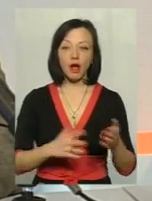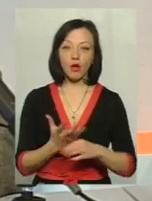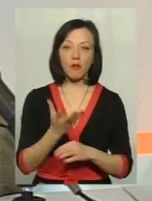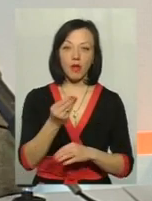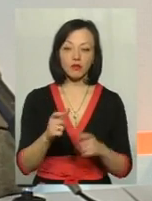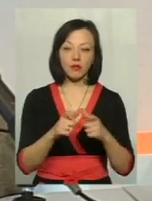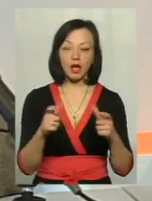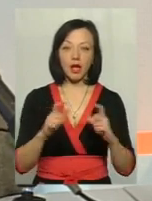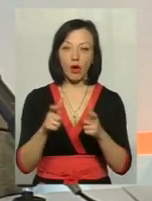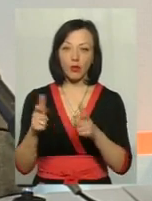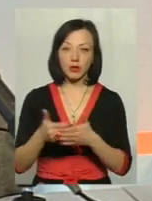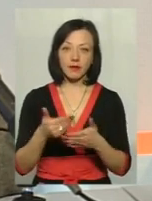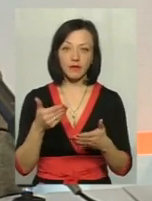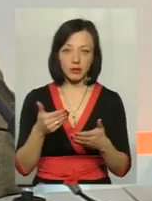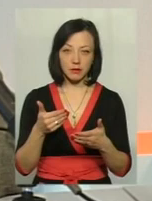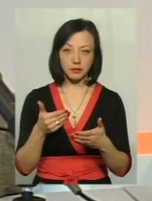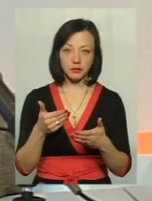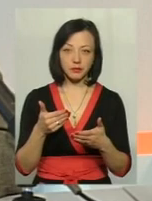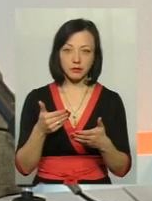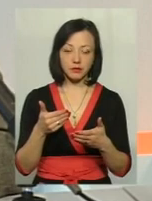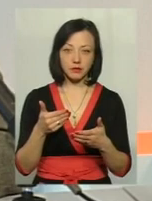ті рахунки від